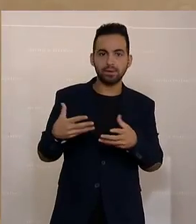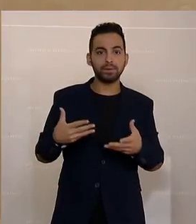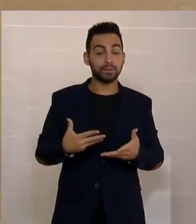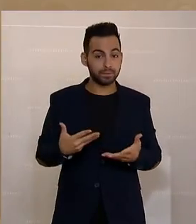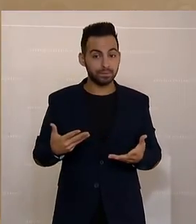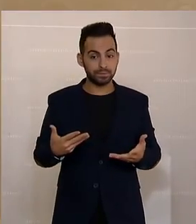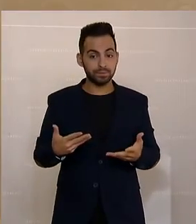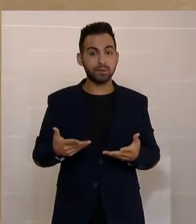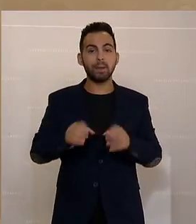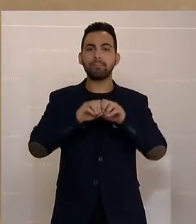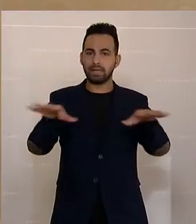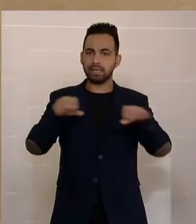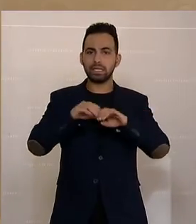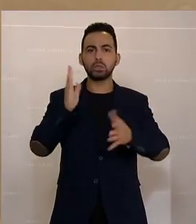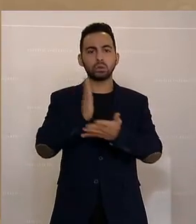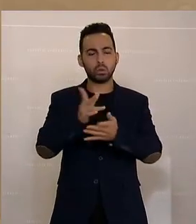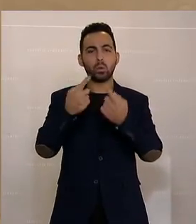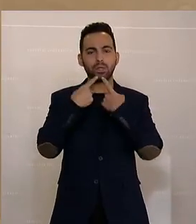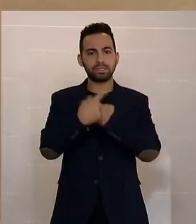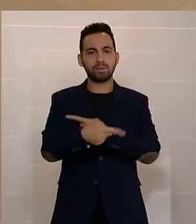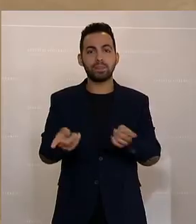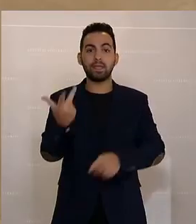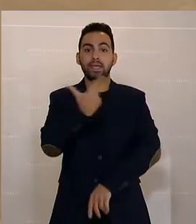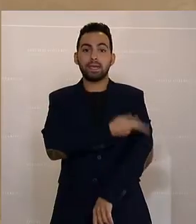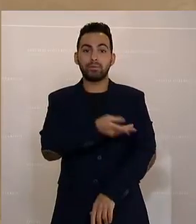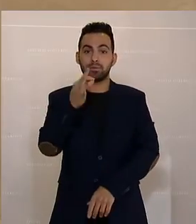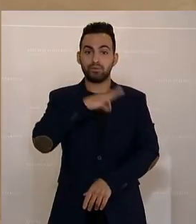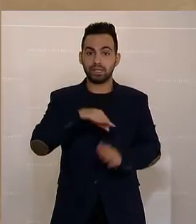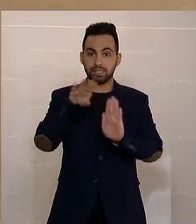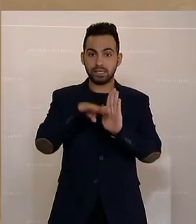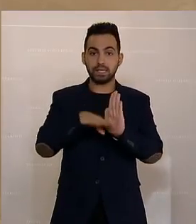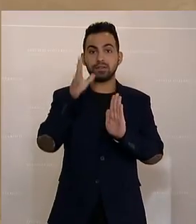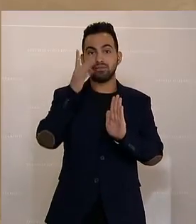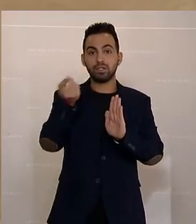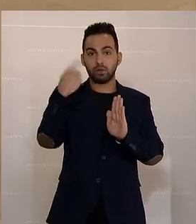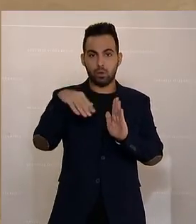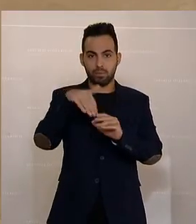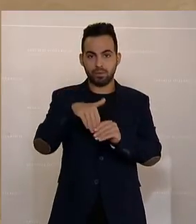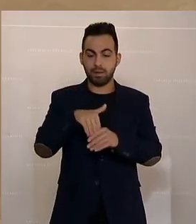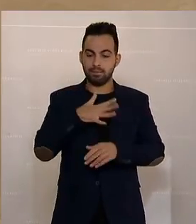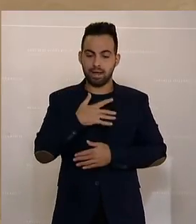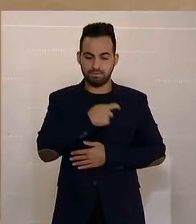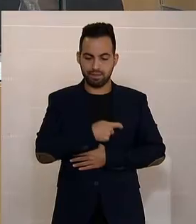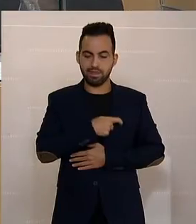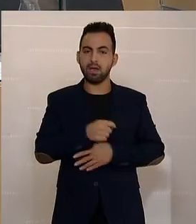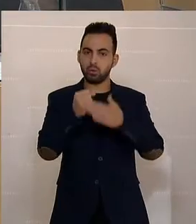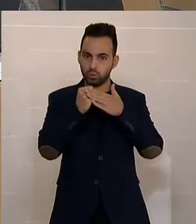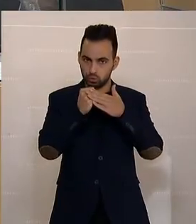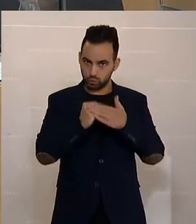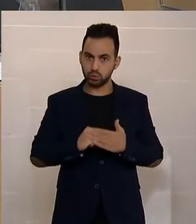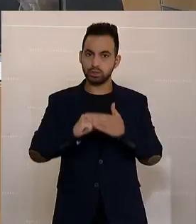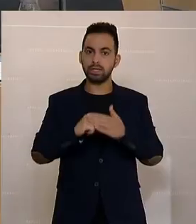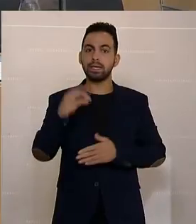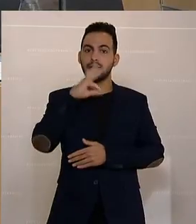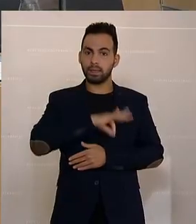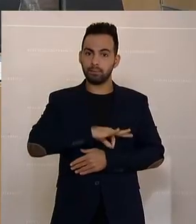Es wurde medial angekündigt, es wird ein Impfpflichtgesetz geben. Und meine Fraktion unterstützt